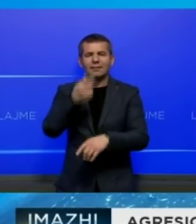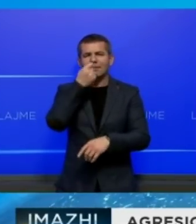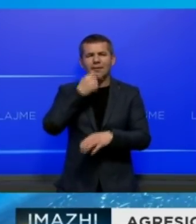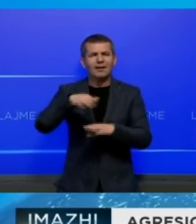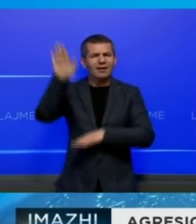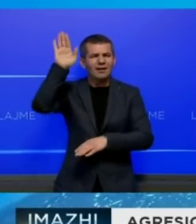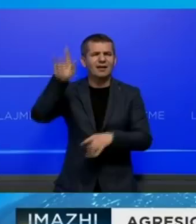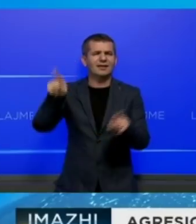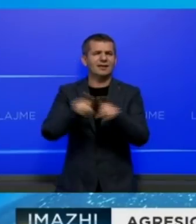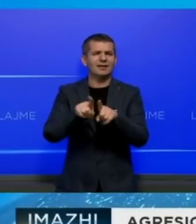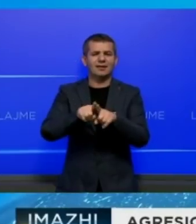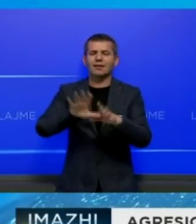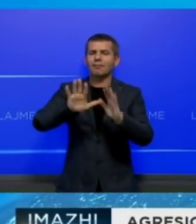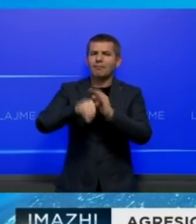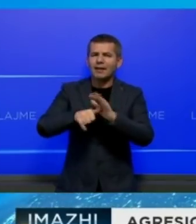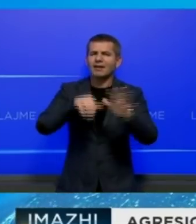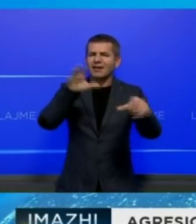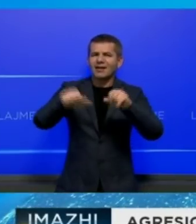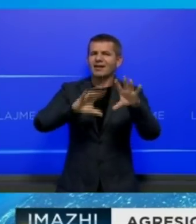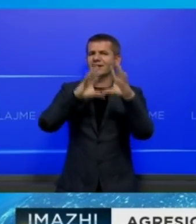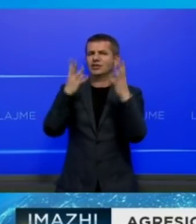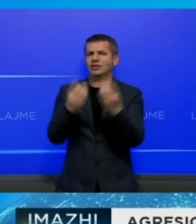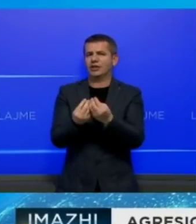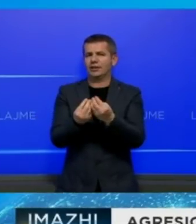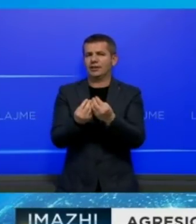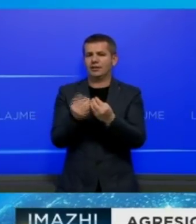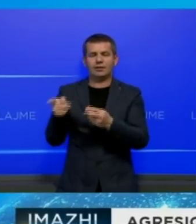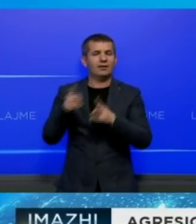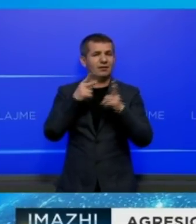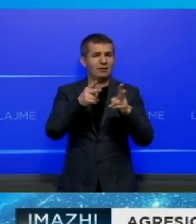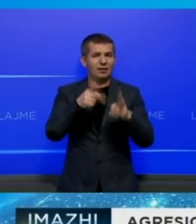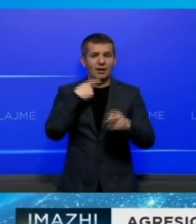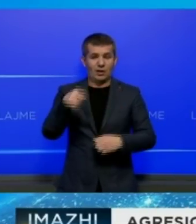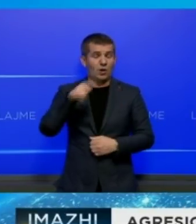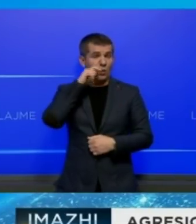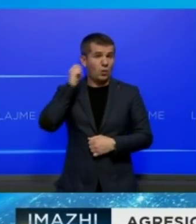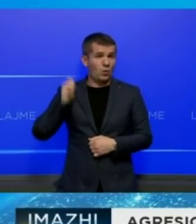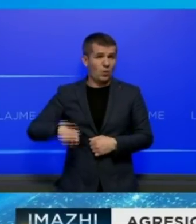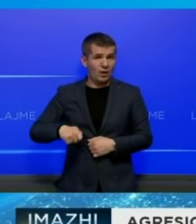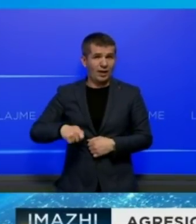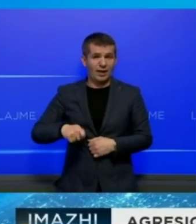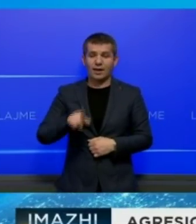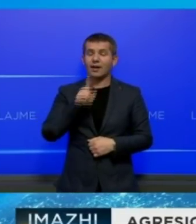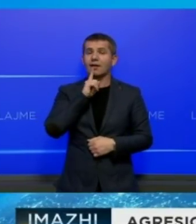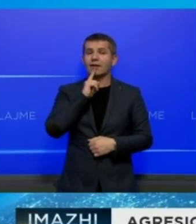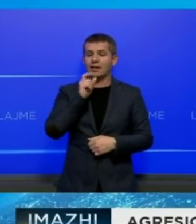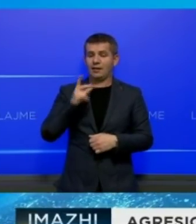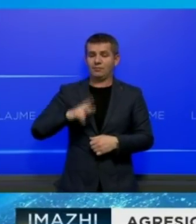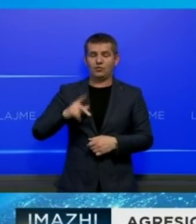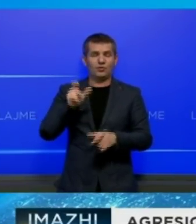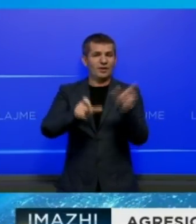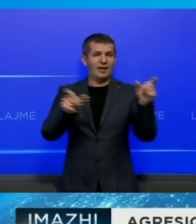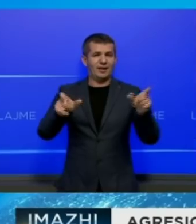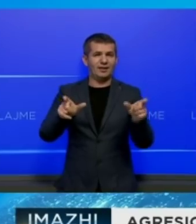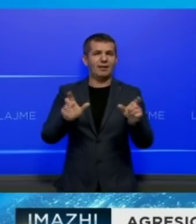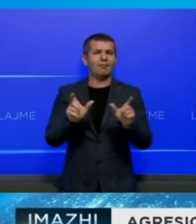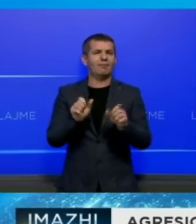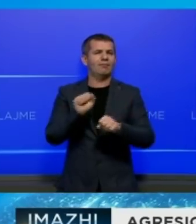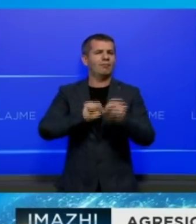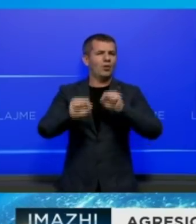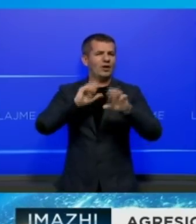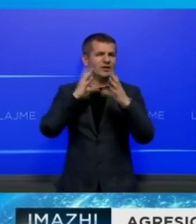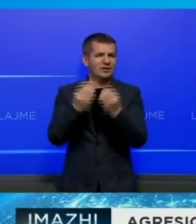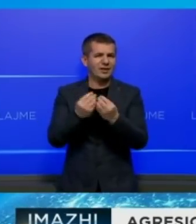qytetet që përfshin Mariupolin. Lavrov tha gjithashtu se Ukrainasit po përdorin civilët si mburoja njerëzore. Aja